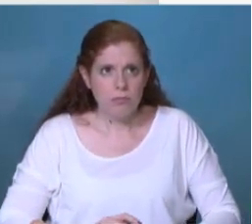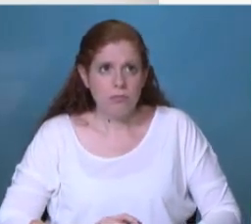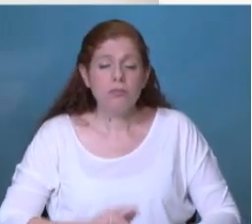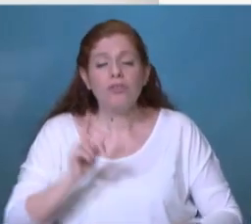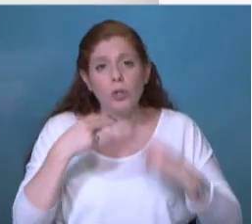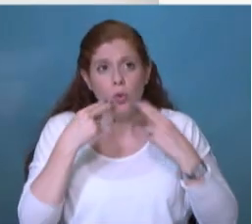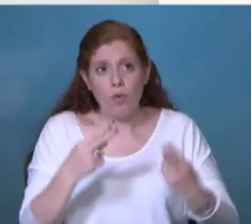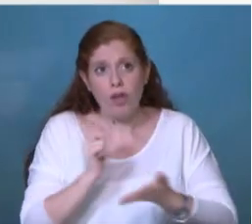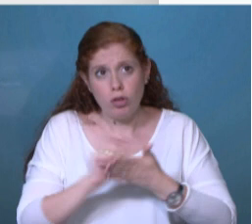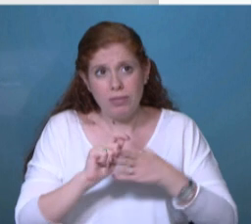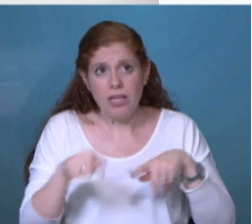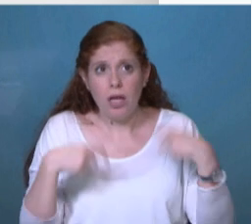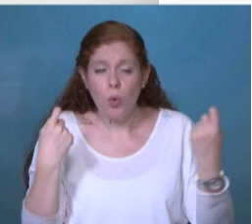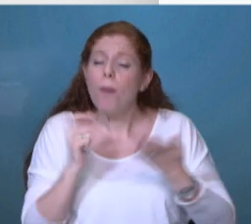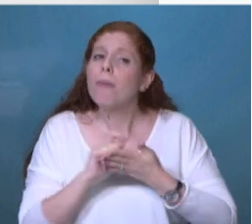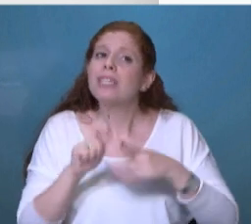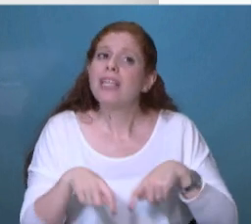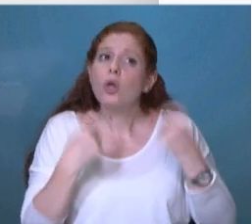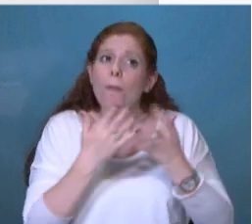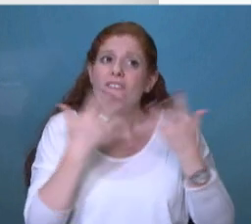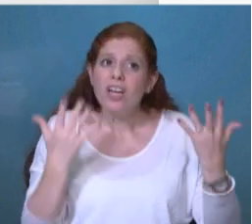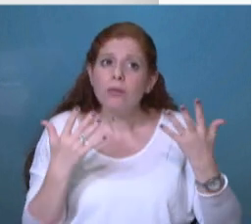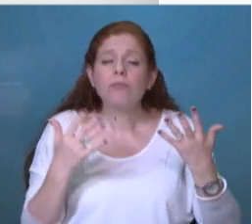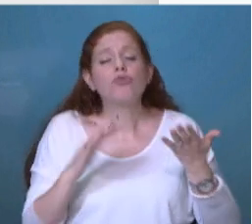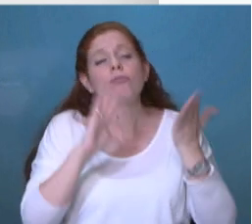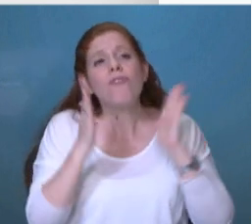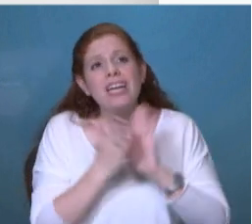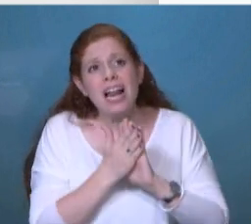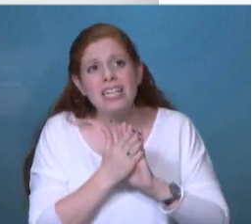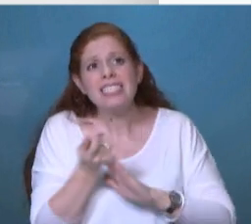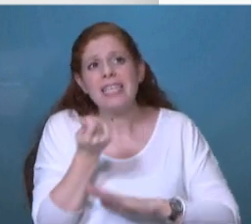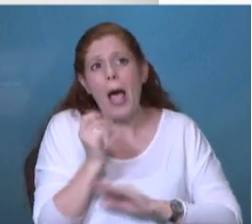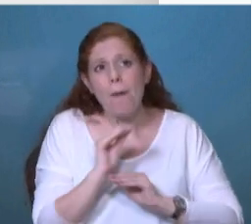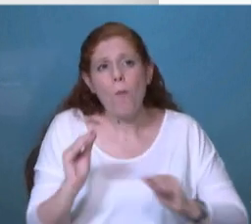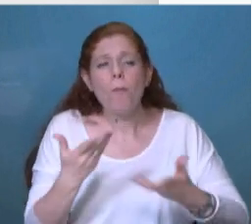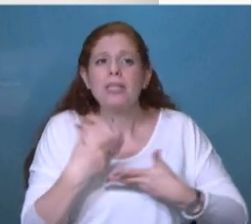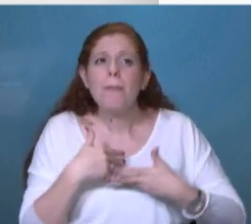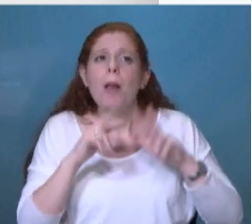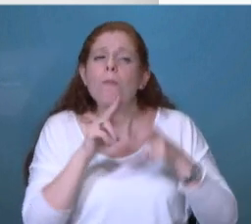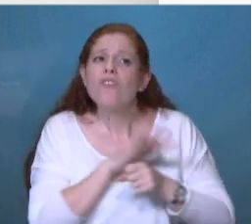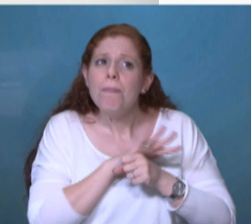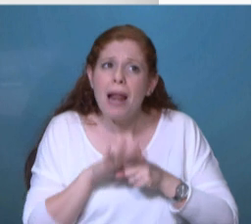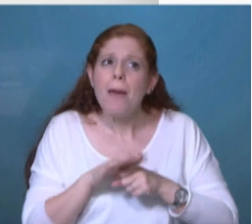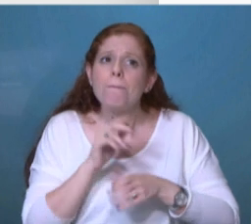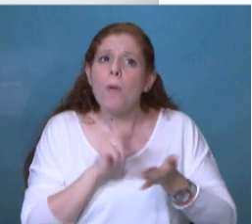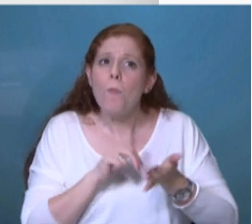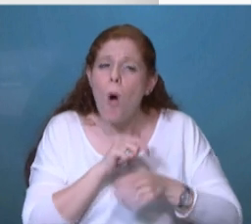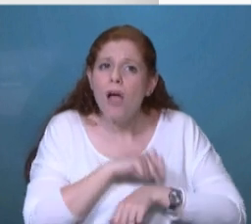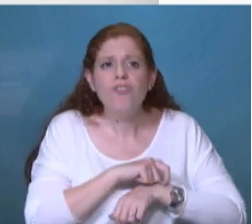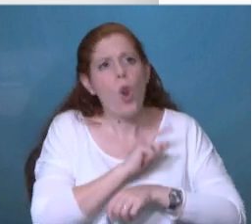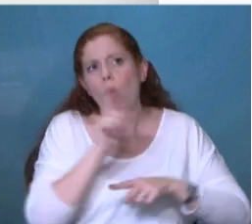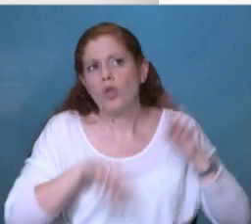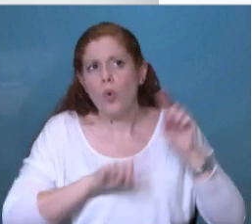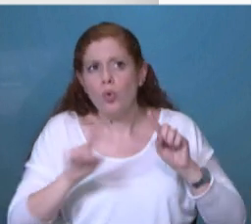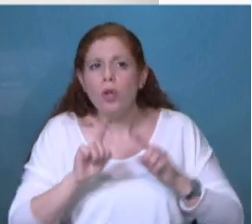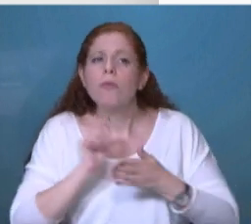תגובת משרד החינוך. במשרד החינוך מבהירים שככלל שכר המורים מתקבל באופן מלא במועד וללא טעויות. במשרד דוחים